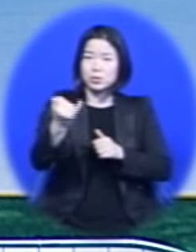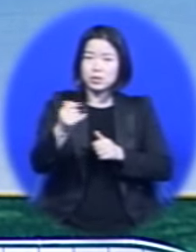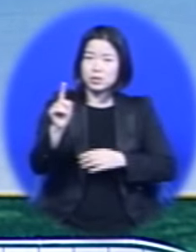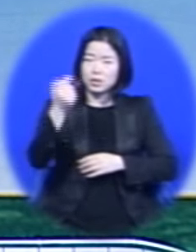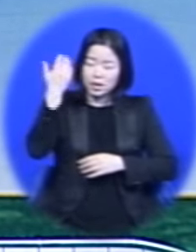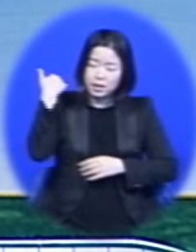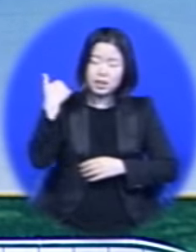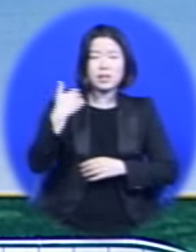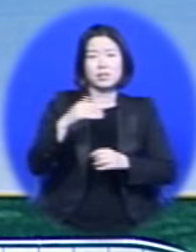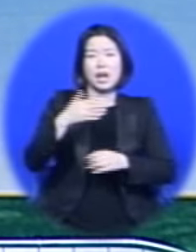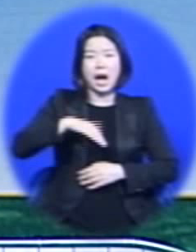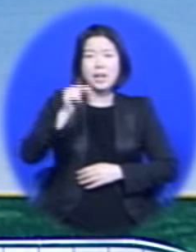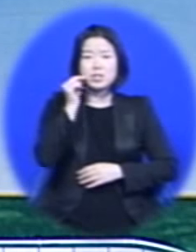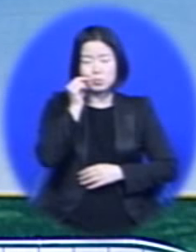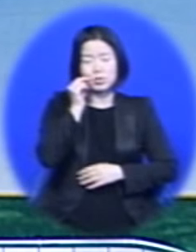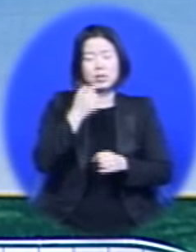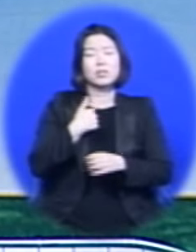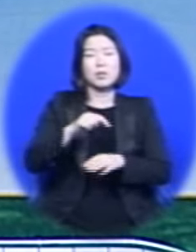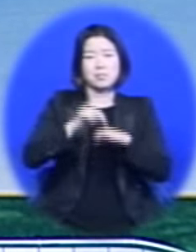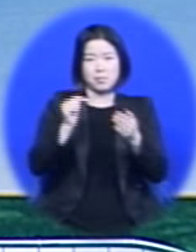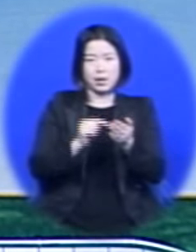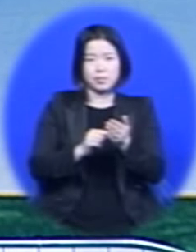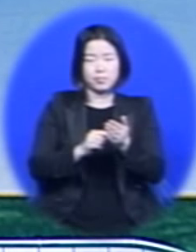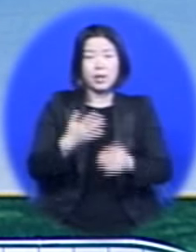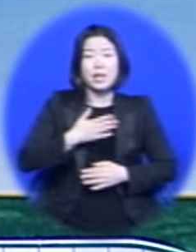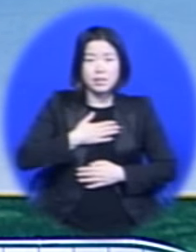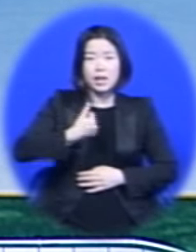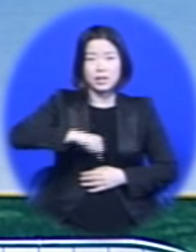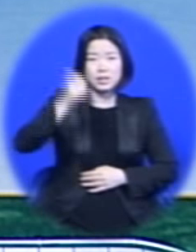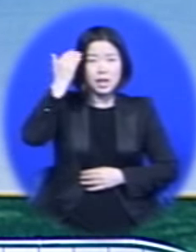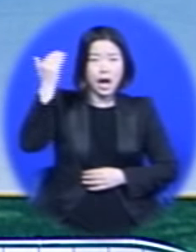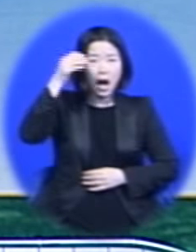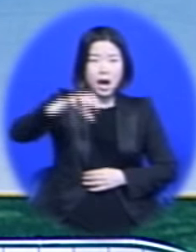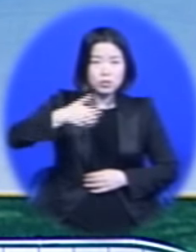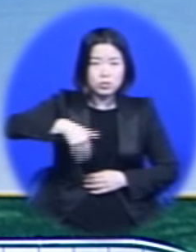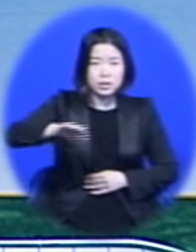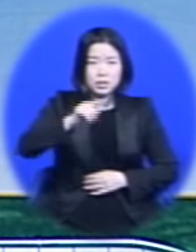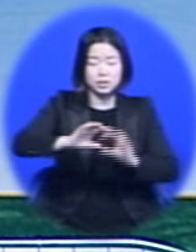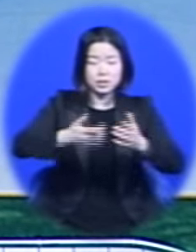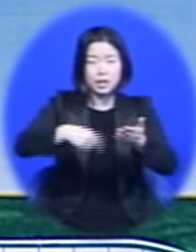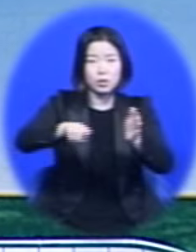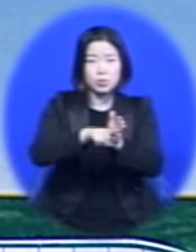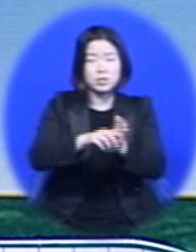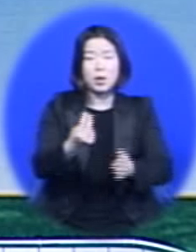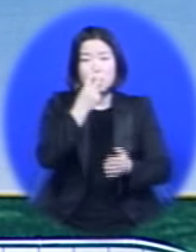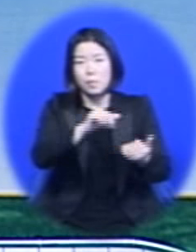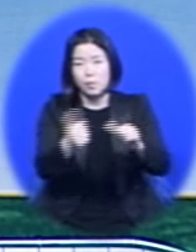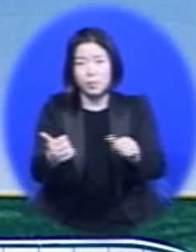그동안에는 알지 못했었다는 것. 내 아들이 한국에 가서 그 나라를 위해서 목숨을 잃었을